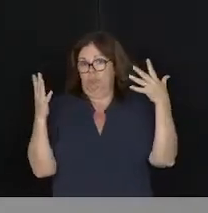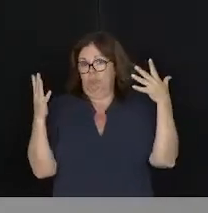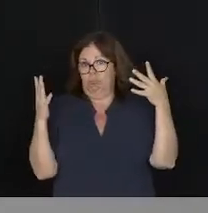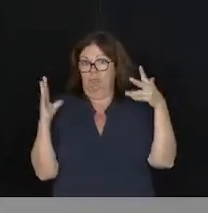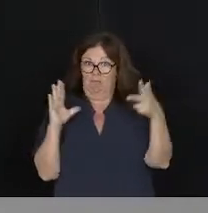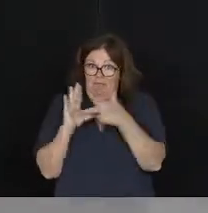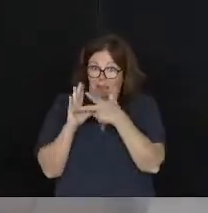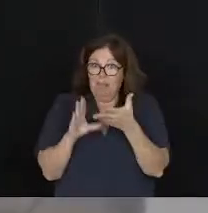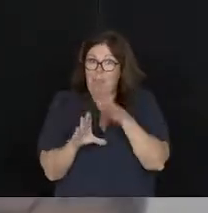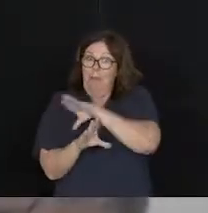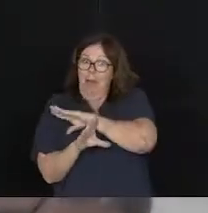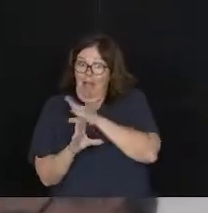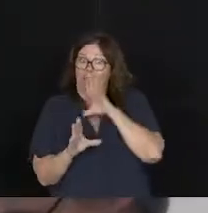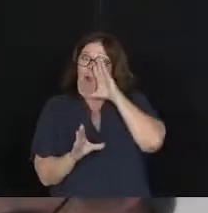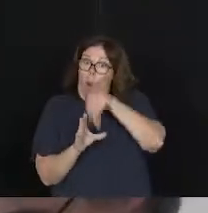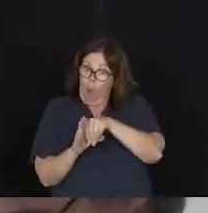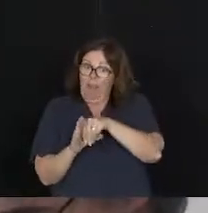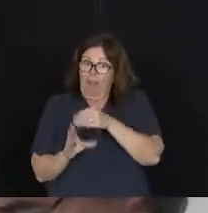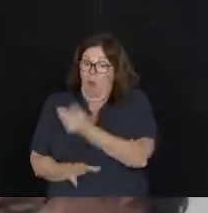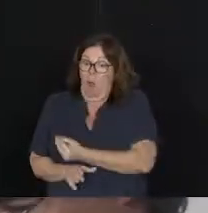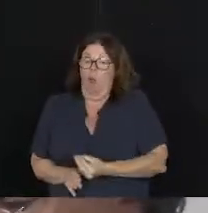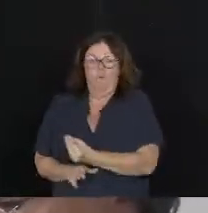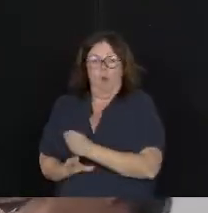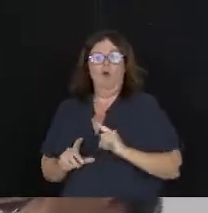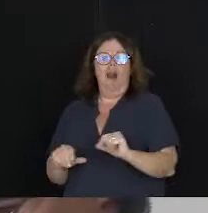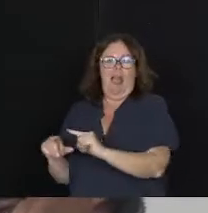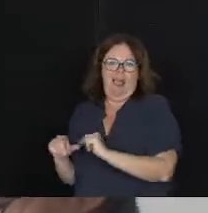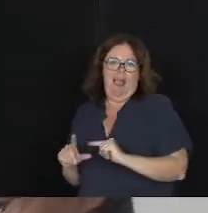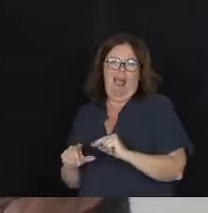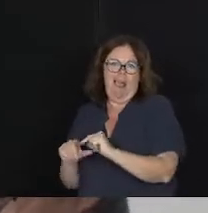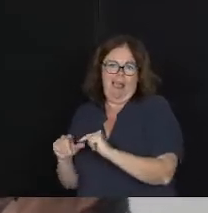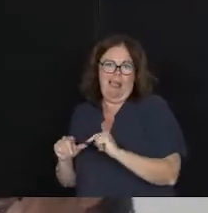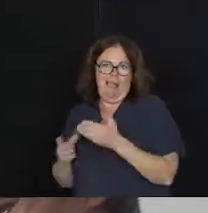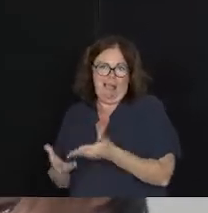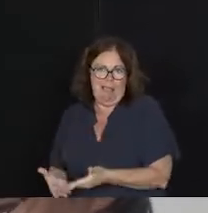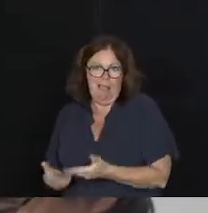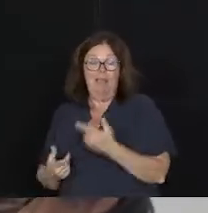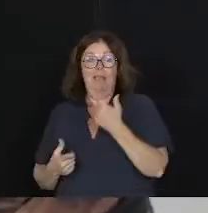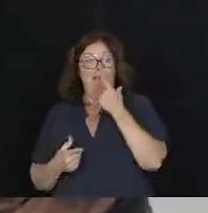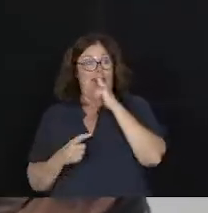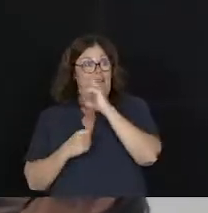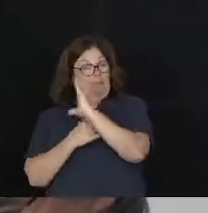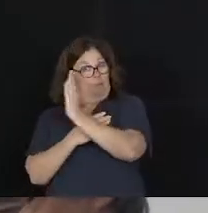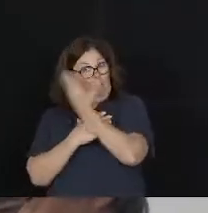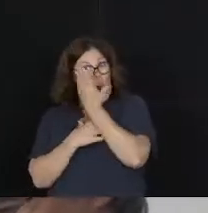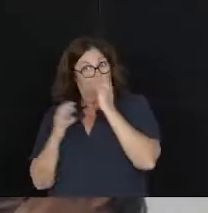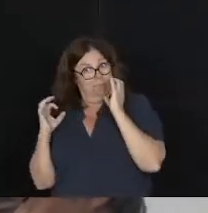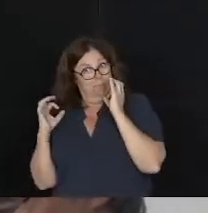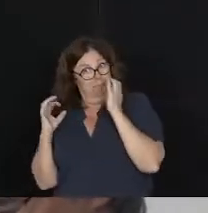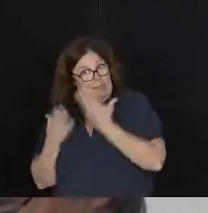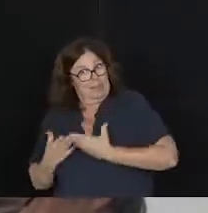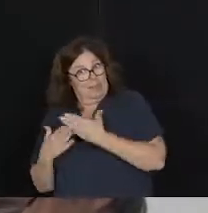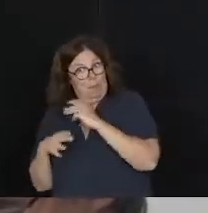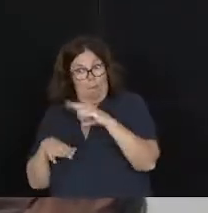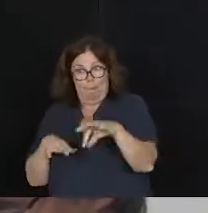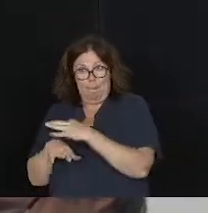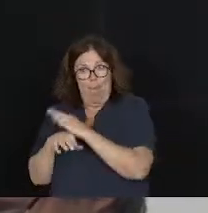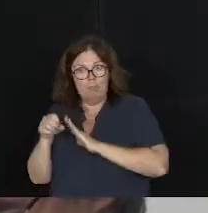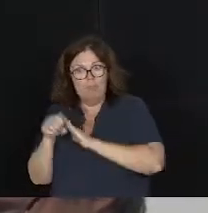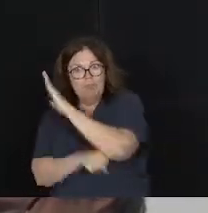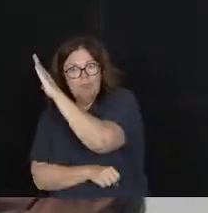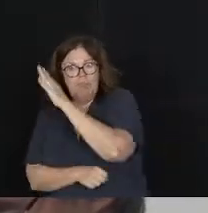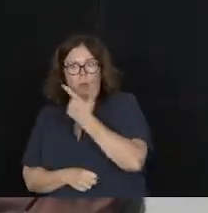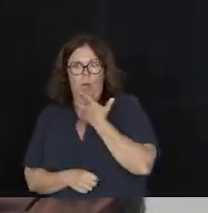enfants. Donc, qu'est-ce que nous disent ces mariages ? Ils nous montrent qu'en fait, ils permettent aux